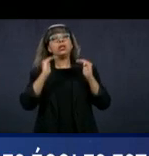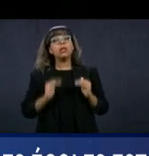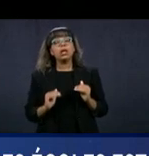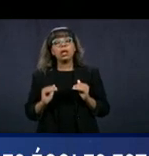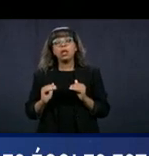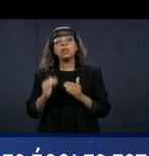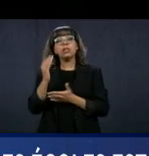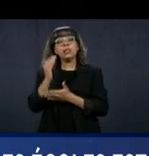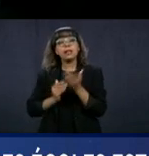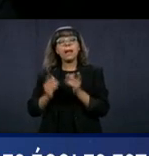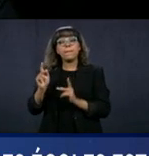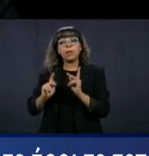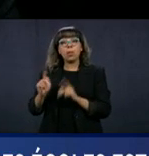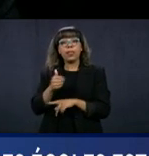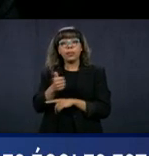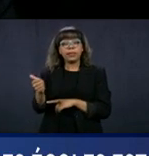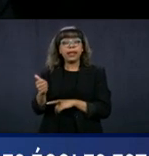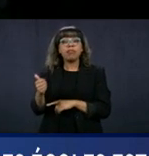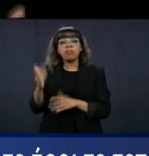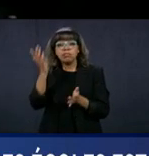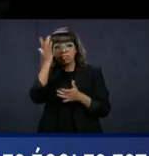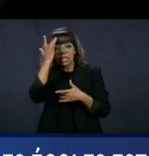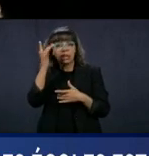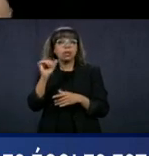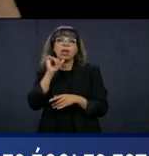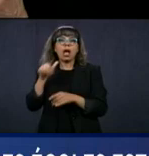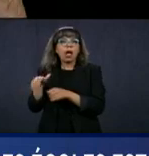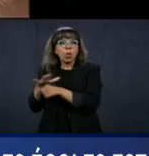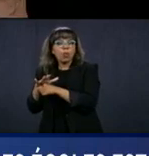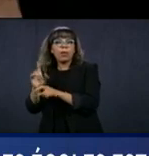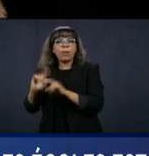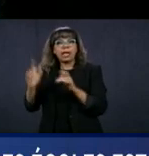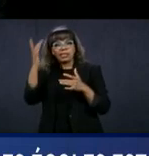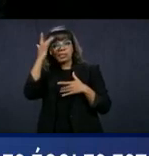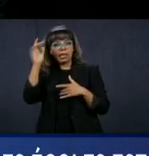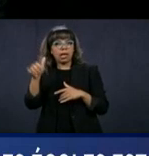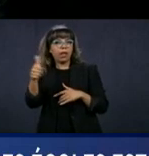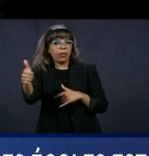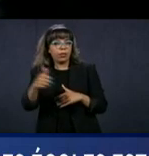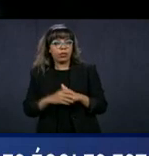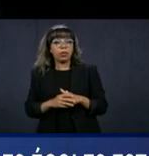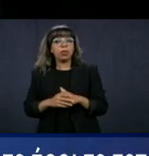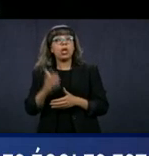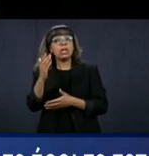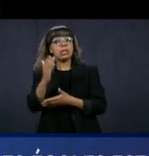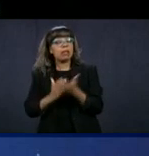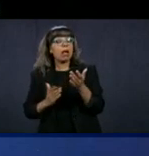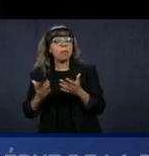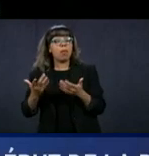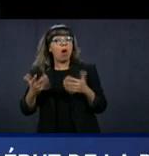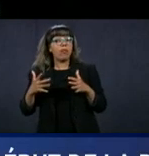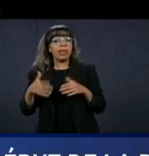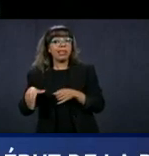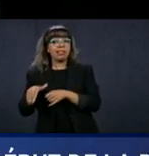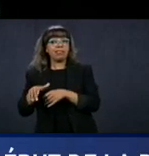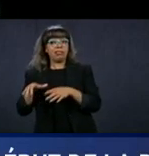employés manquants qui sont malades, autres que la COVID-19. Et il y en a d'autres qui ont été infectés.